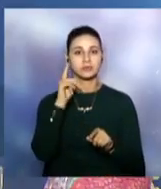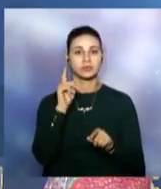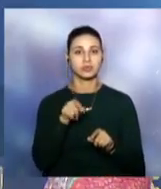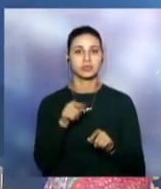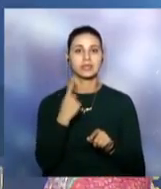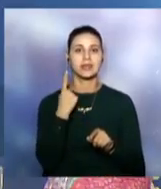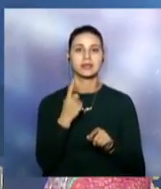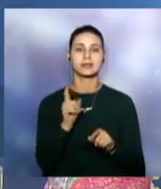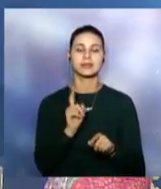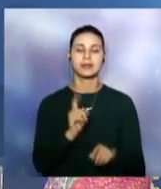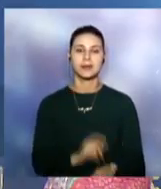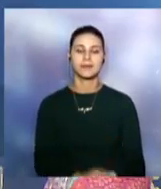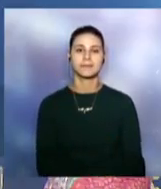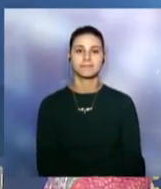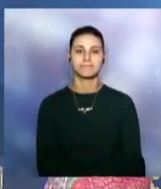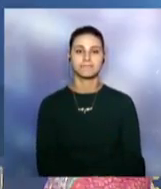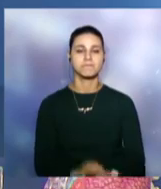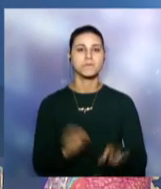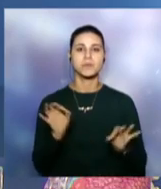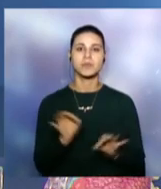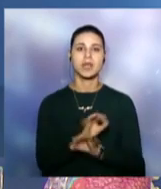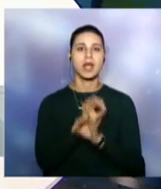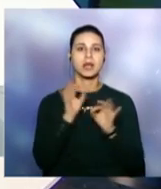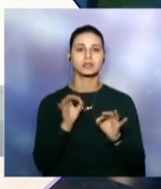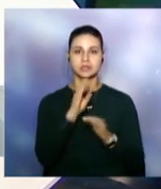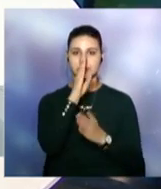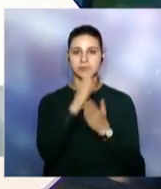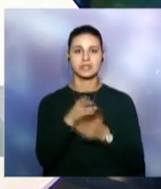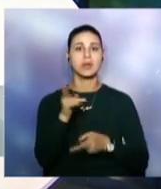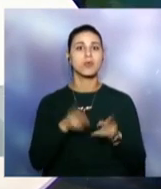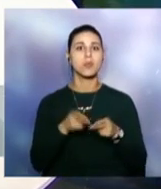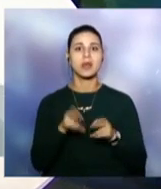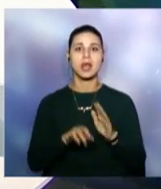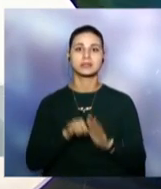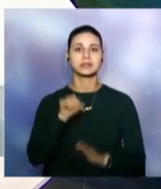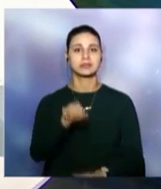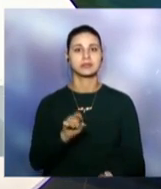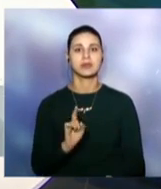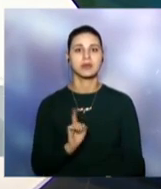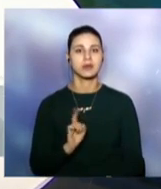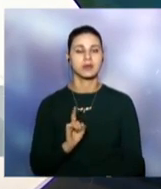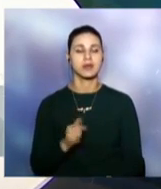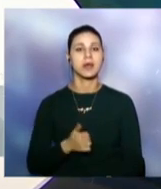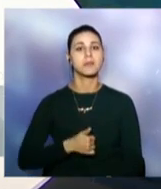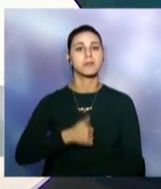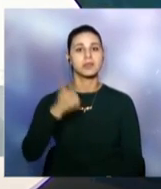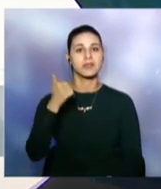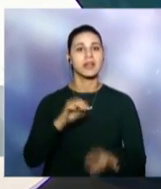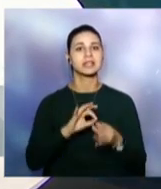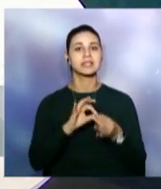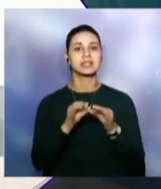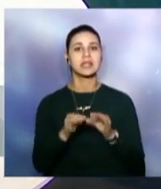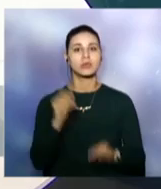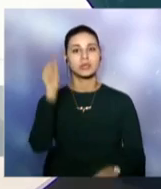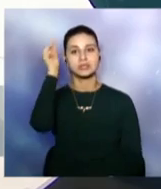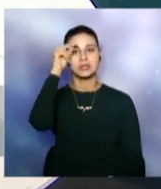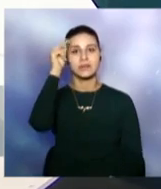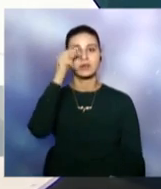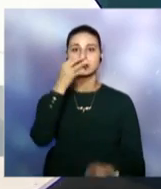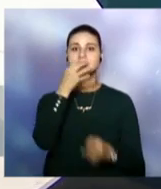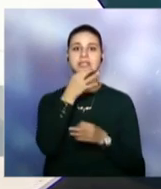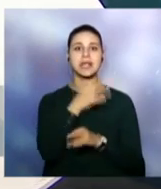ერთი გარემოება, რომ არასოდეს პირდაპირ ოპერაციაზე ბავშვი არ გახავთ. როგორც წესი დეტალურად სწავლობს